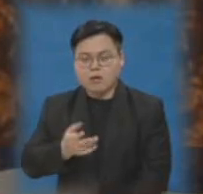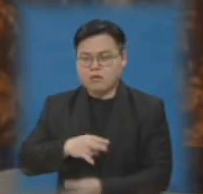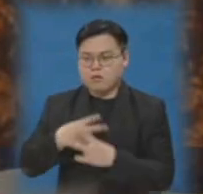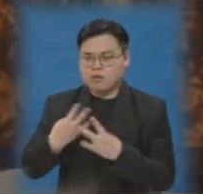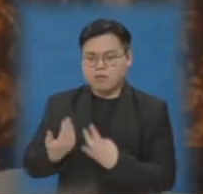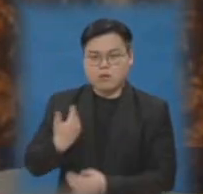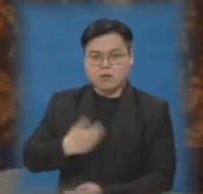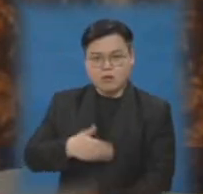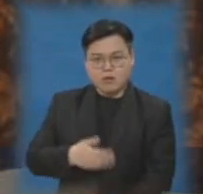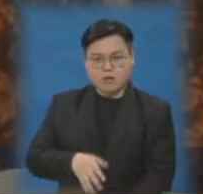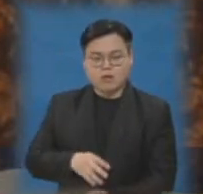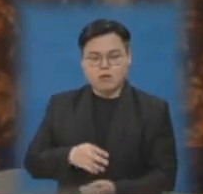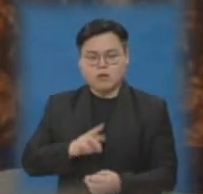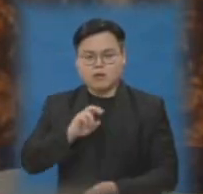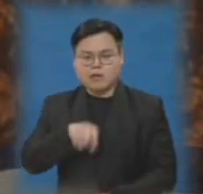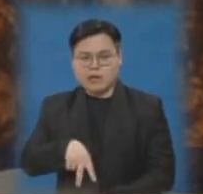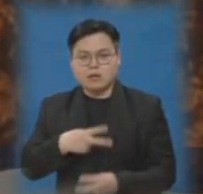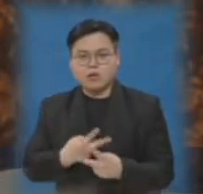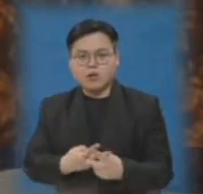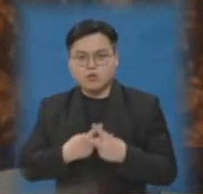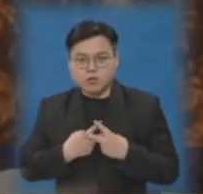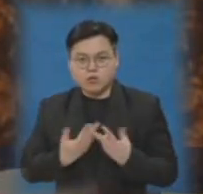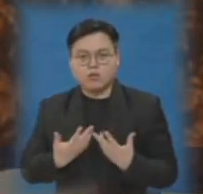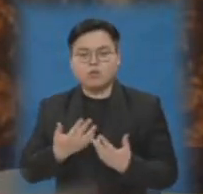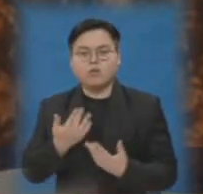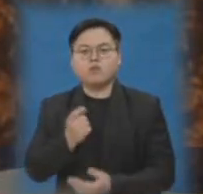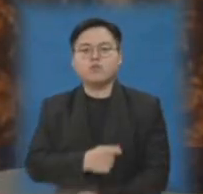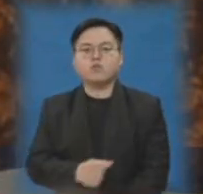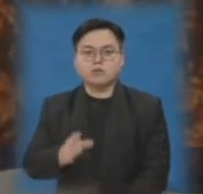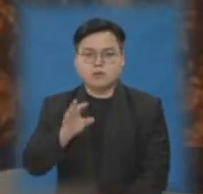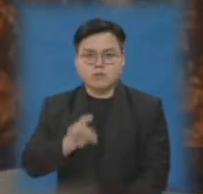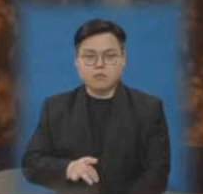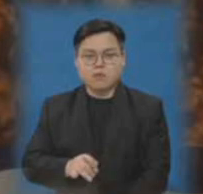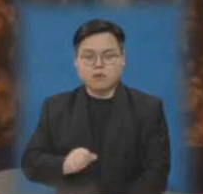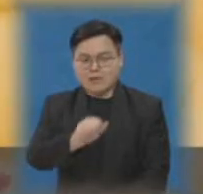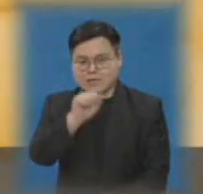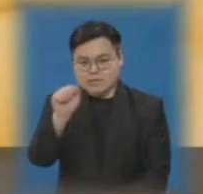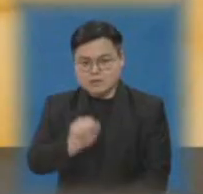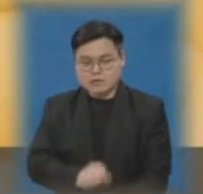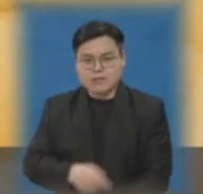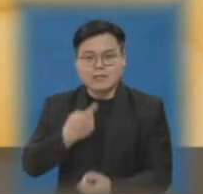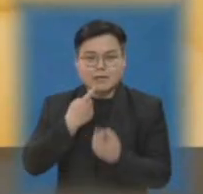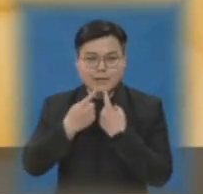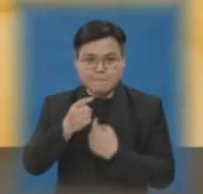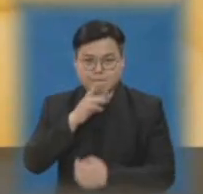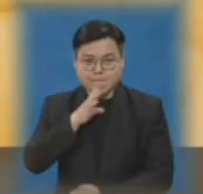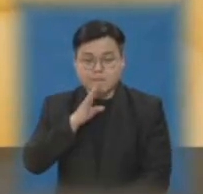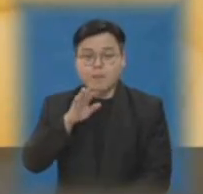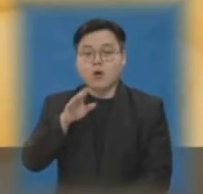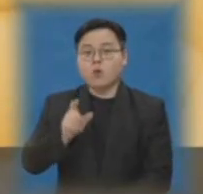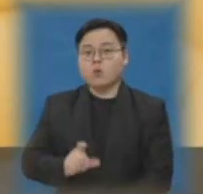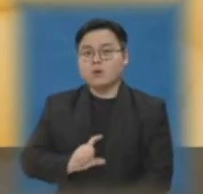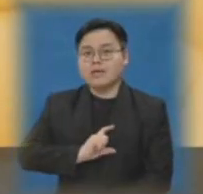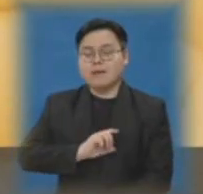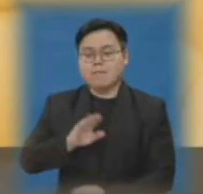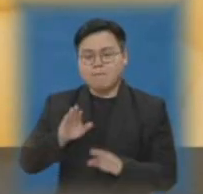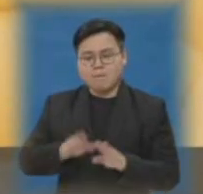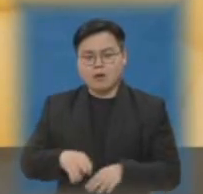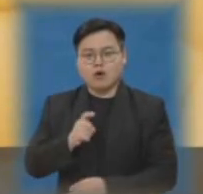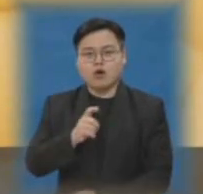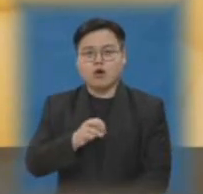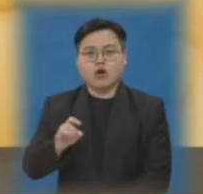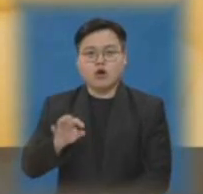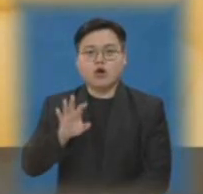байгаа ял сонсож байгаа энэ хүмүүсийг одоо асуудлыг ярилцсан. Хүний эрхийн байнгын хороо гэдэг бол төр